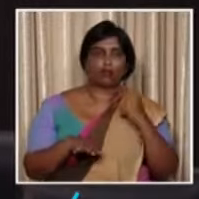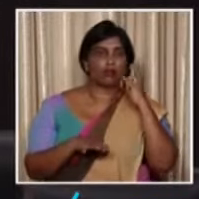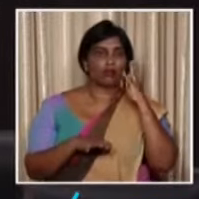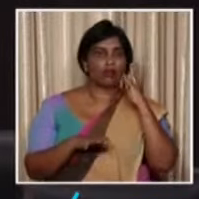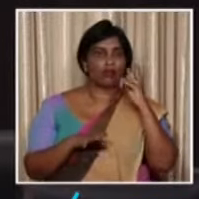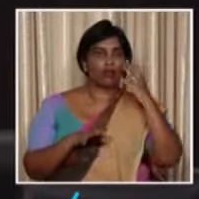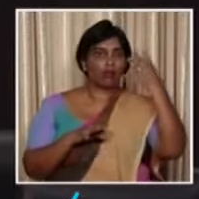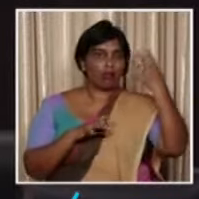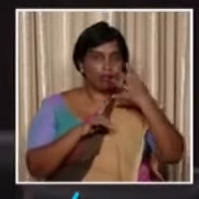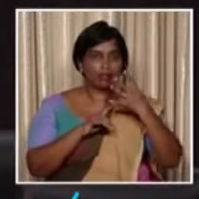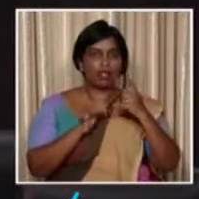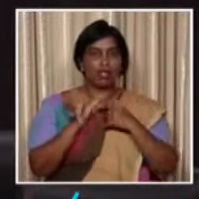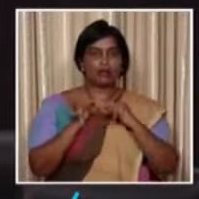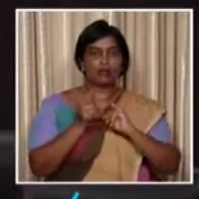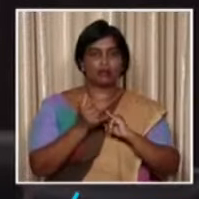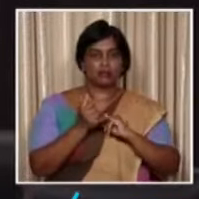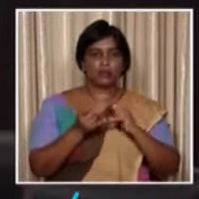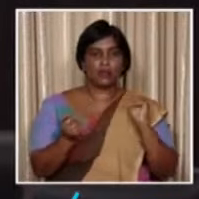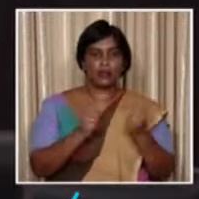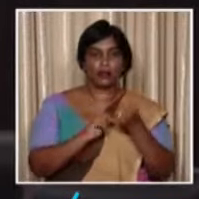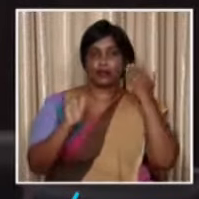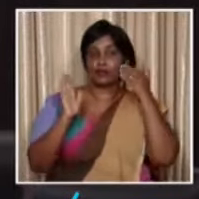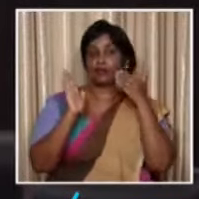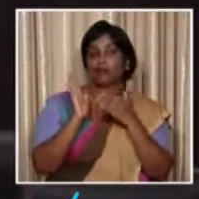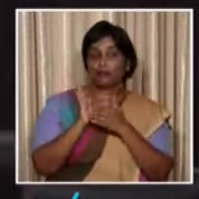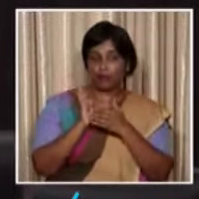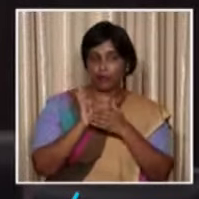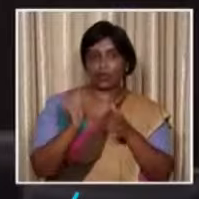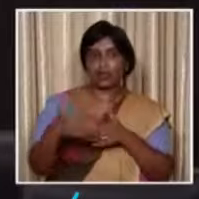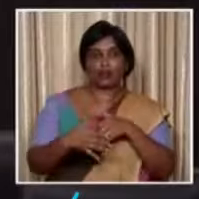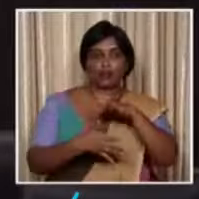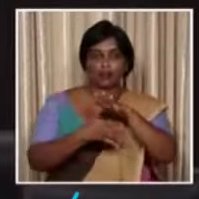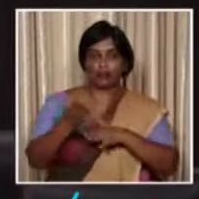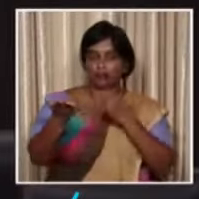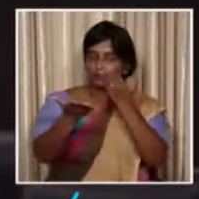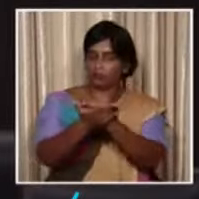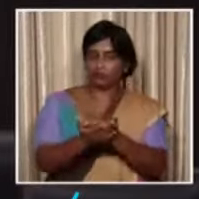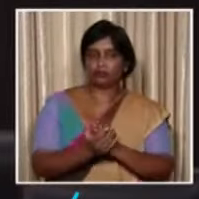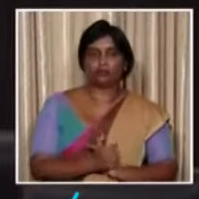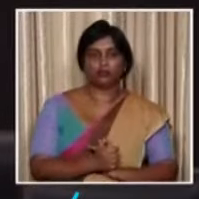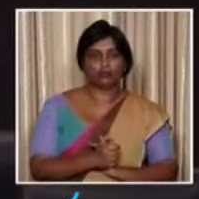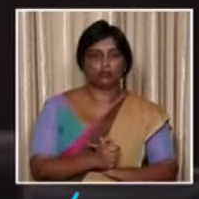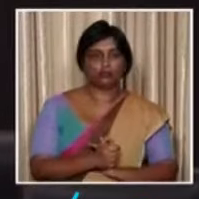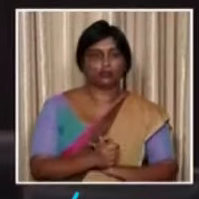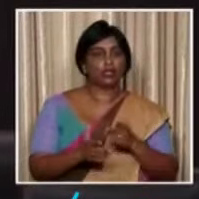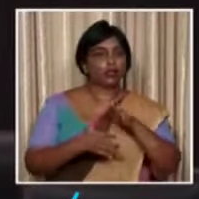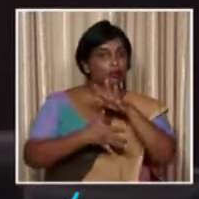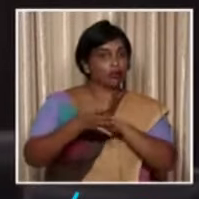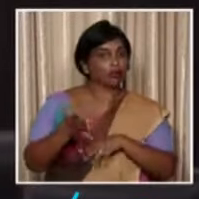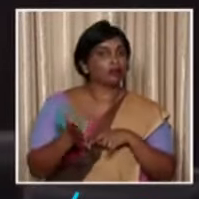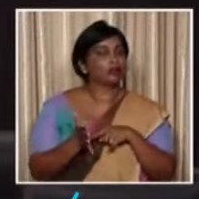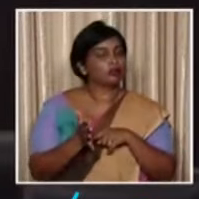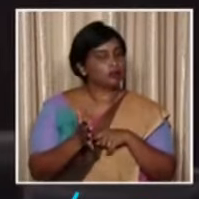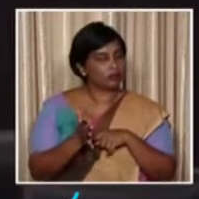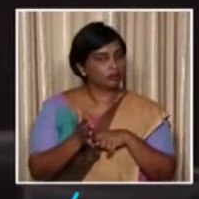හතරවෙනියට අලී සප්රි මැතිතුමා දැම්මා ක්‍රිකට් පිළිබඳව කැබිනට් පත්‍රිකාව ඒ පත්‍රිකාවේ